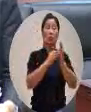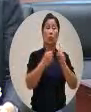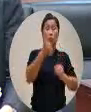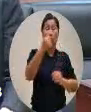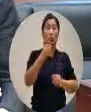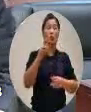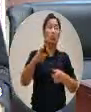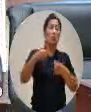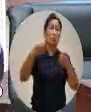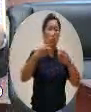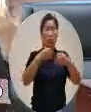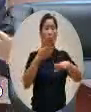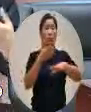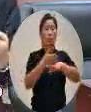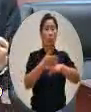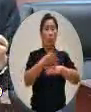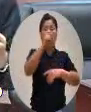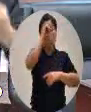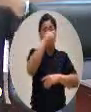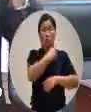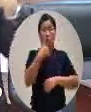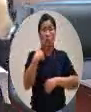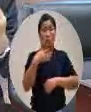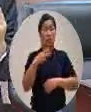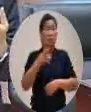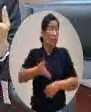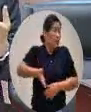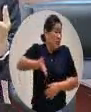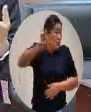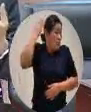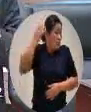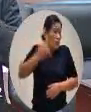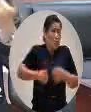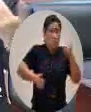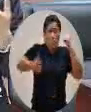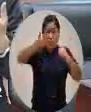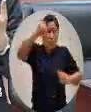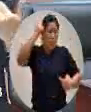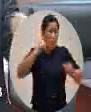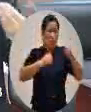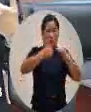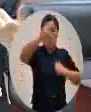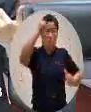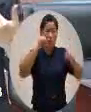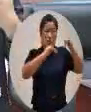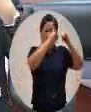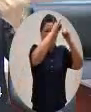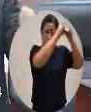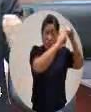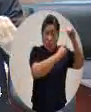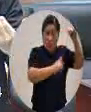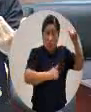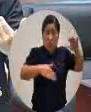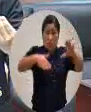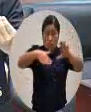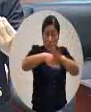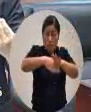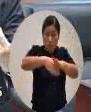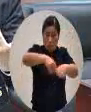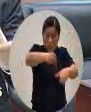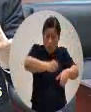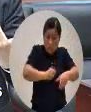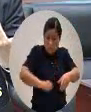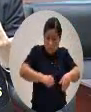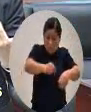財政局旅局長是希望說我們去找一下過去的這歷史文獻在國營國小建校過程當中是有一些歷史文獻